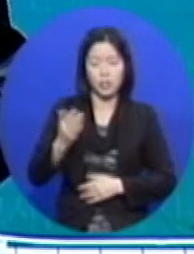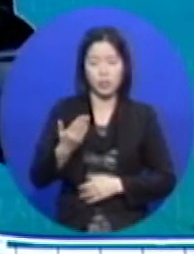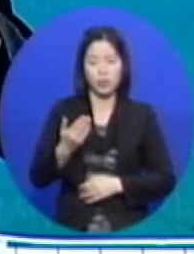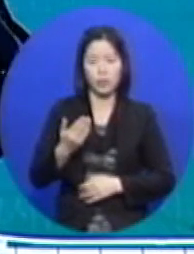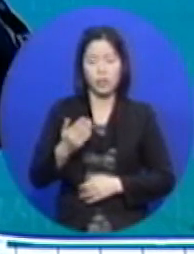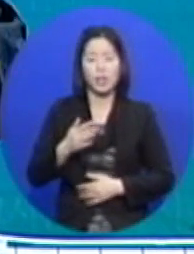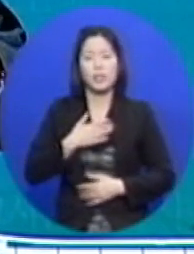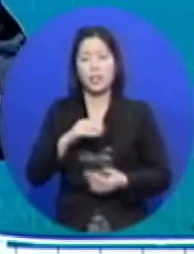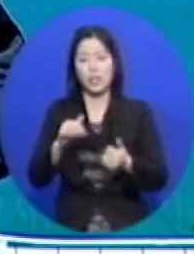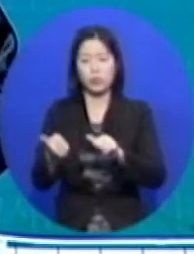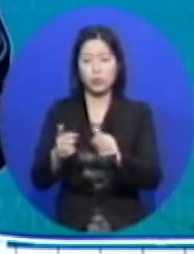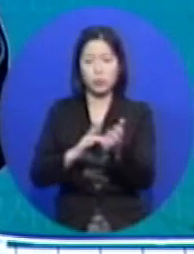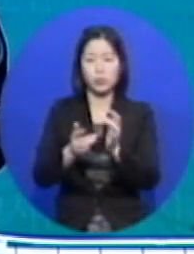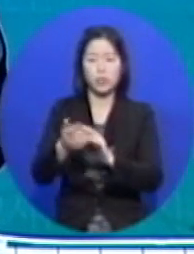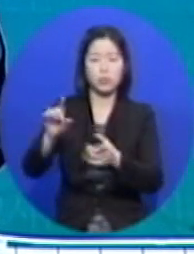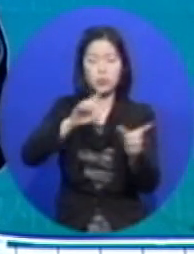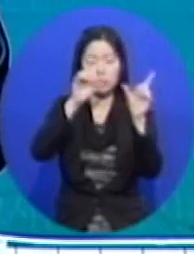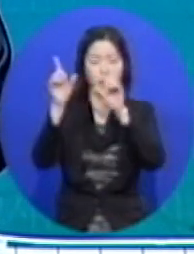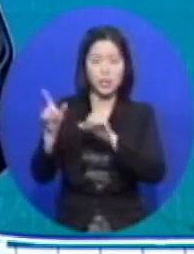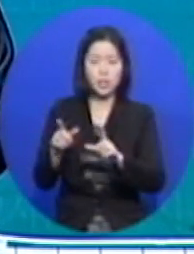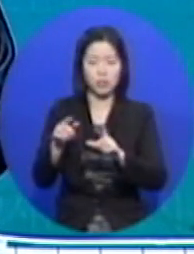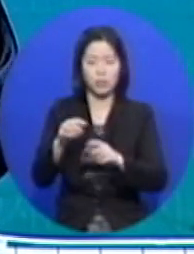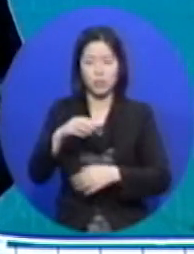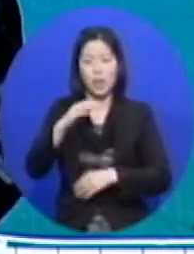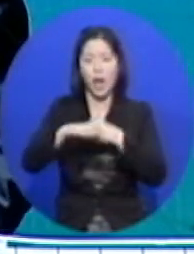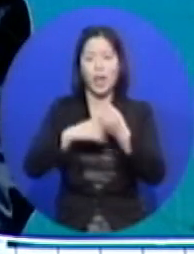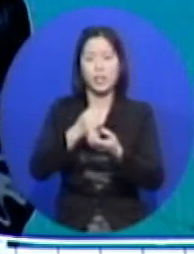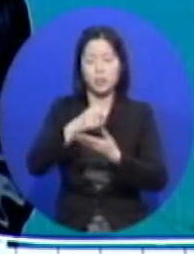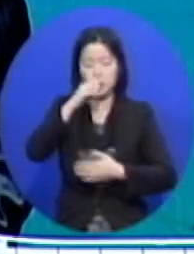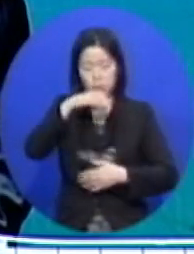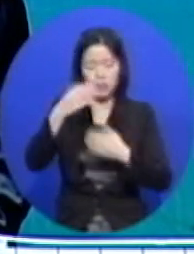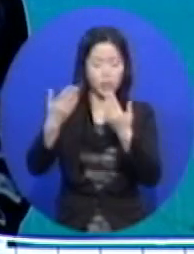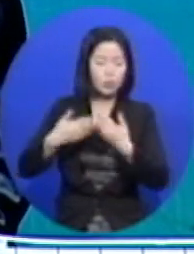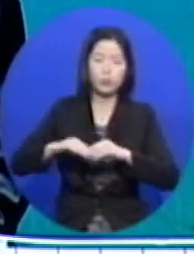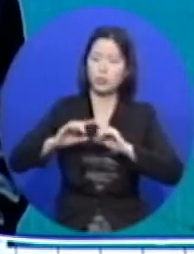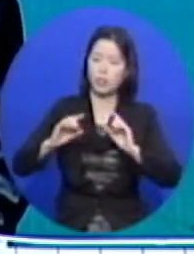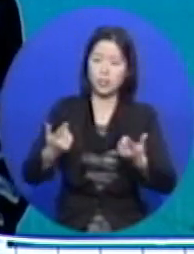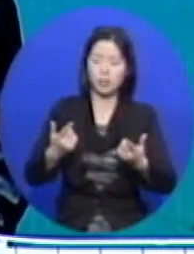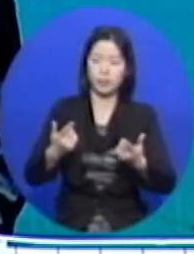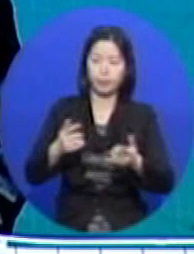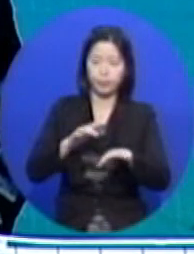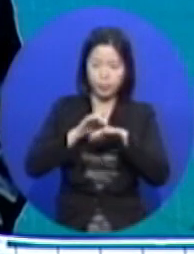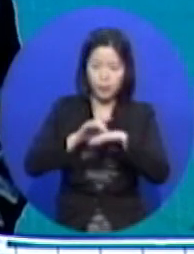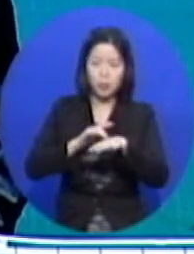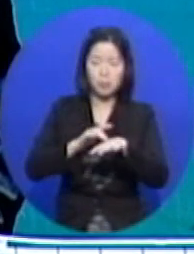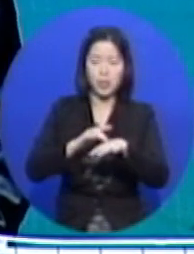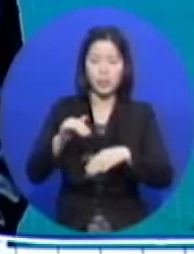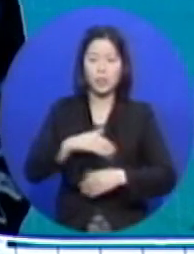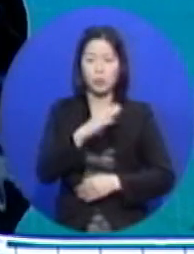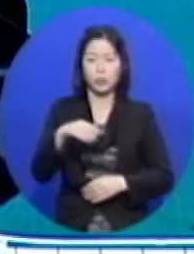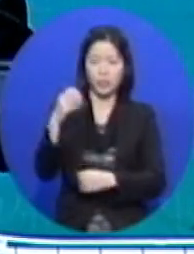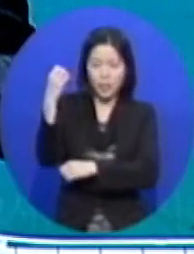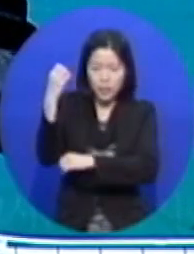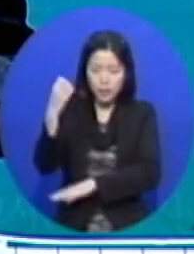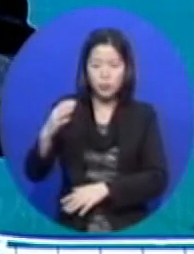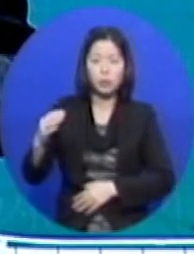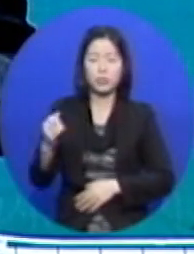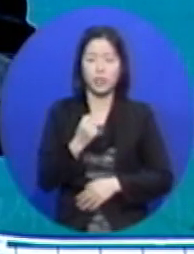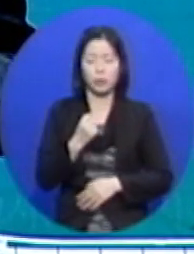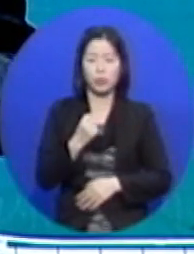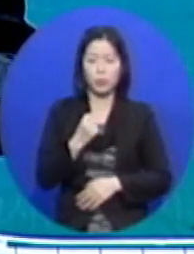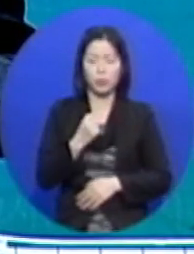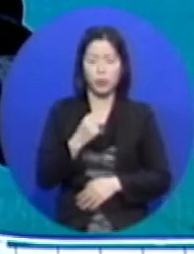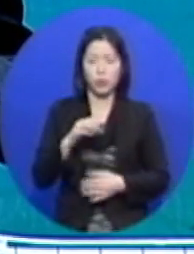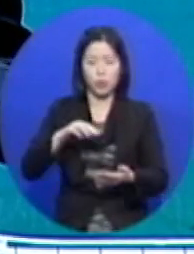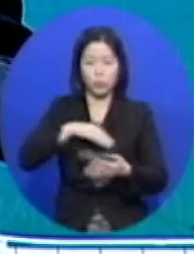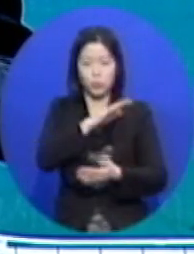하나님이 괜히 우리에게 주신 게 아닙니다 마귀가 우리에게 근거로 삼고 우리를 넘어뜨리는 게 우리의 육신이